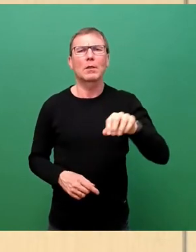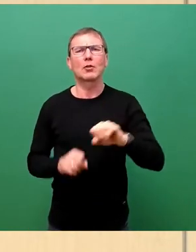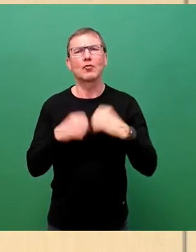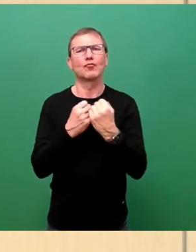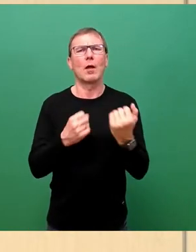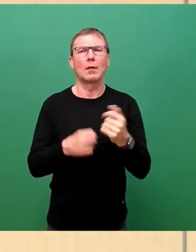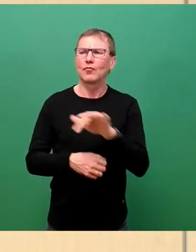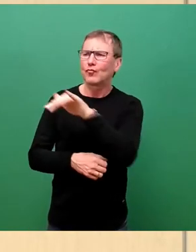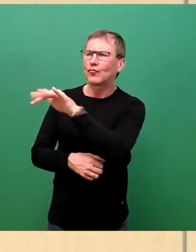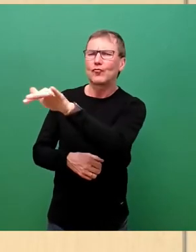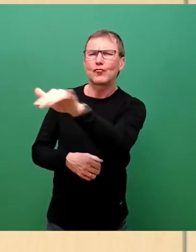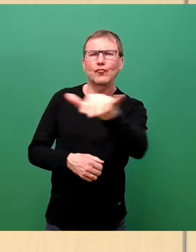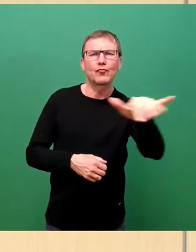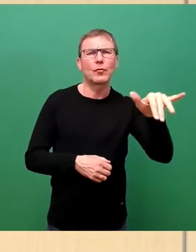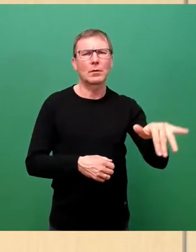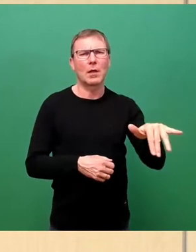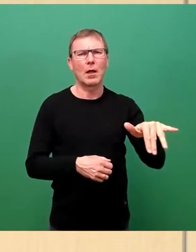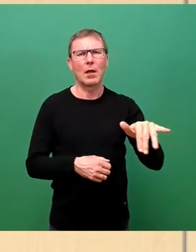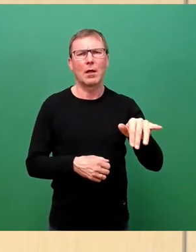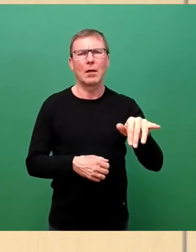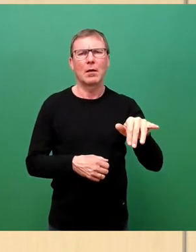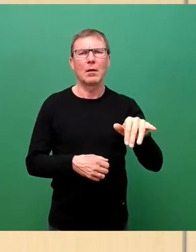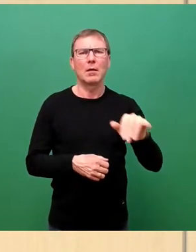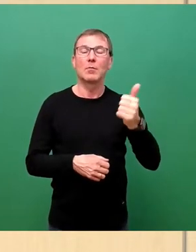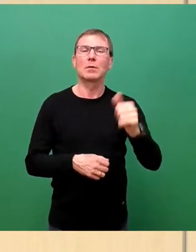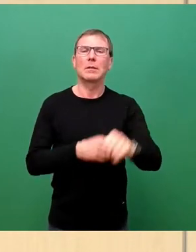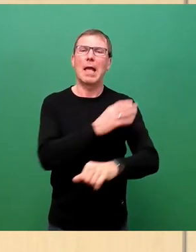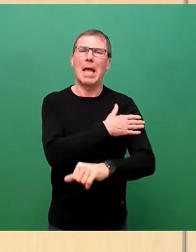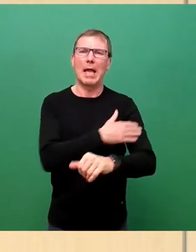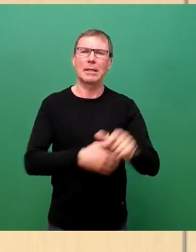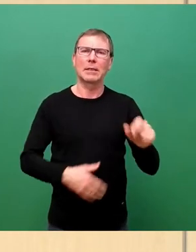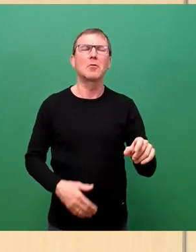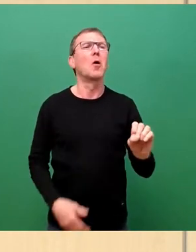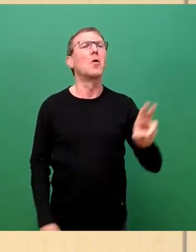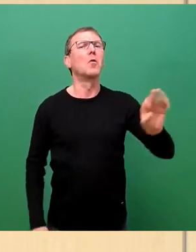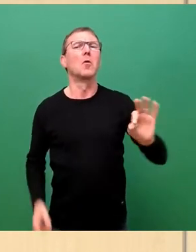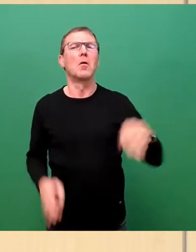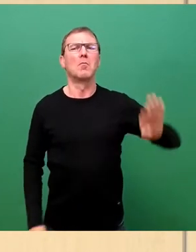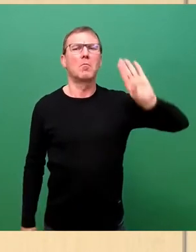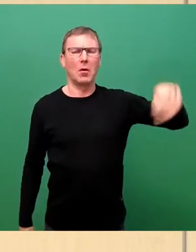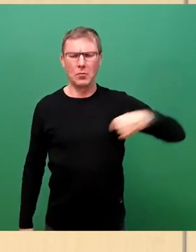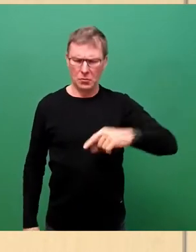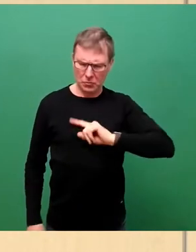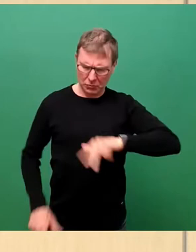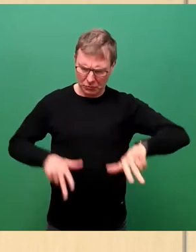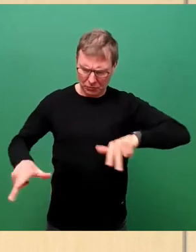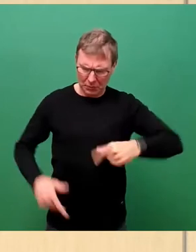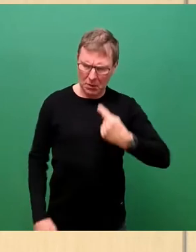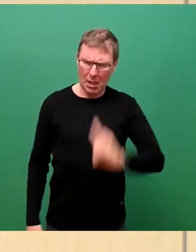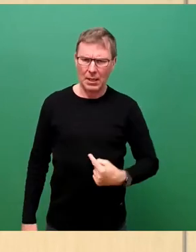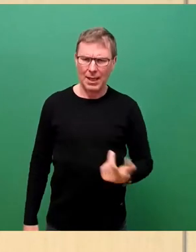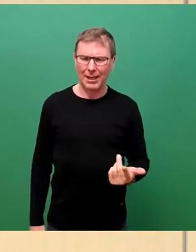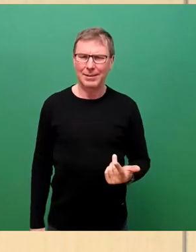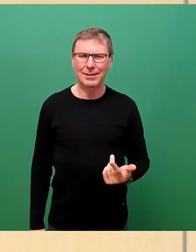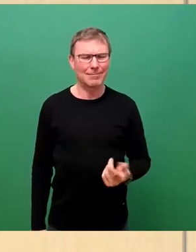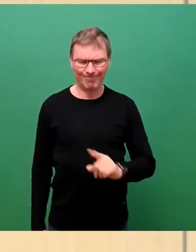sind, die insbesondere am rechten Rand kommen, wir brauchen die EU nicht, Wir machen es besser alleine. Das glatte Gegenteil,